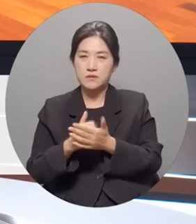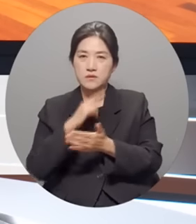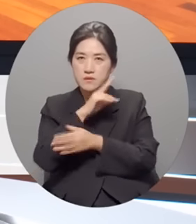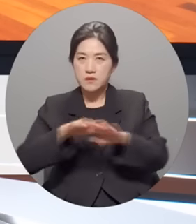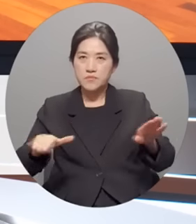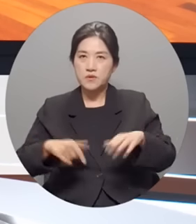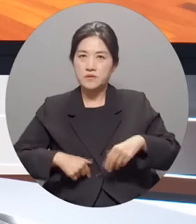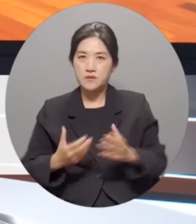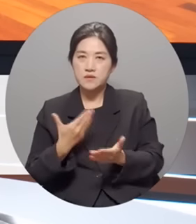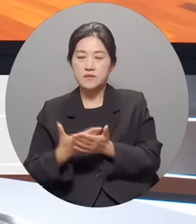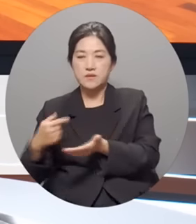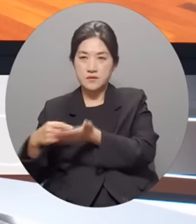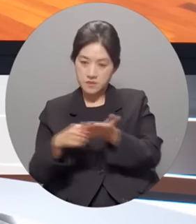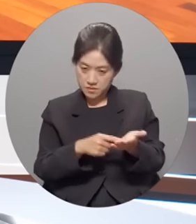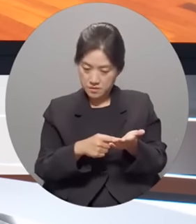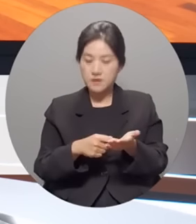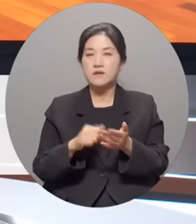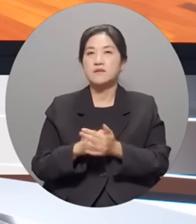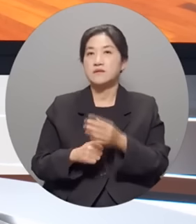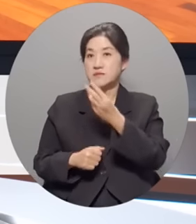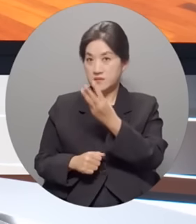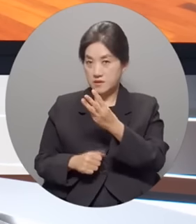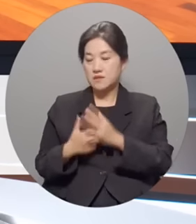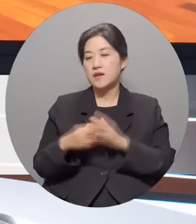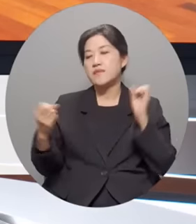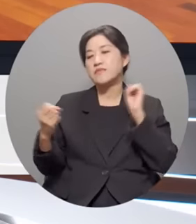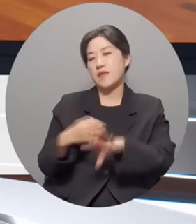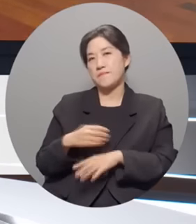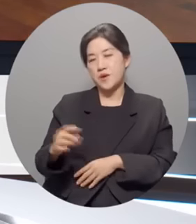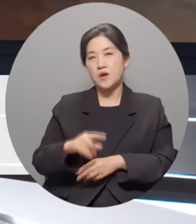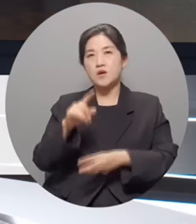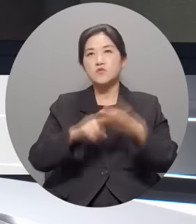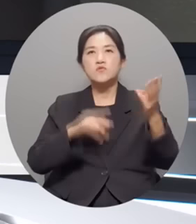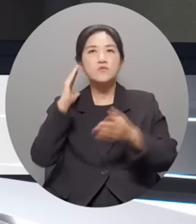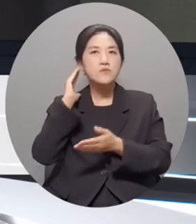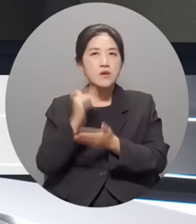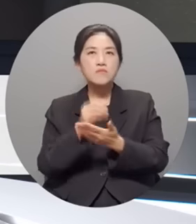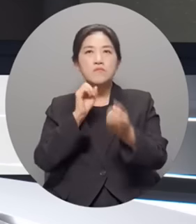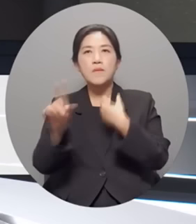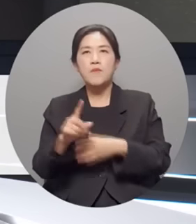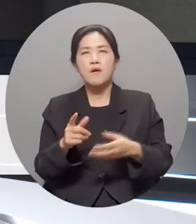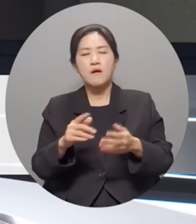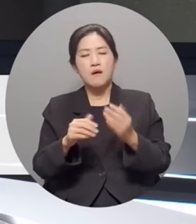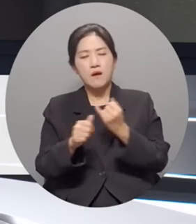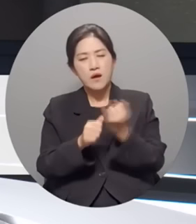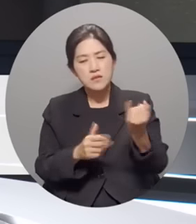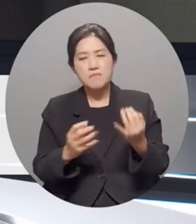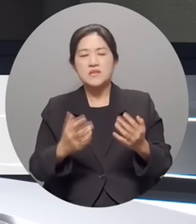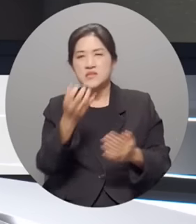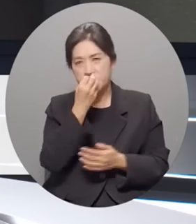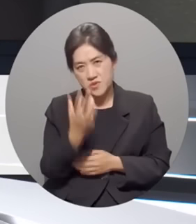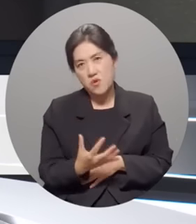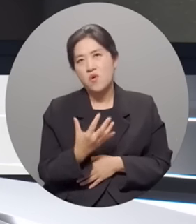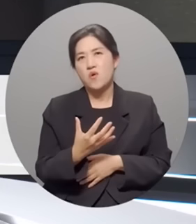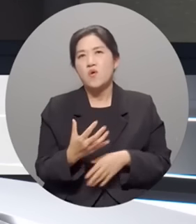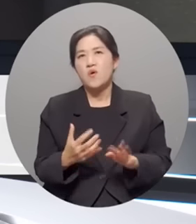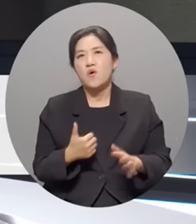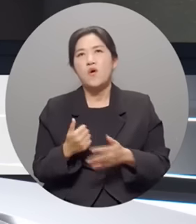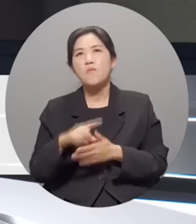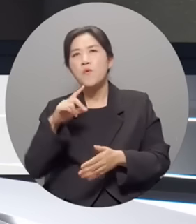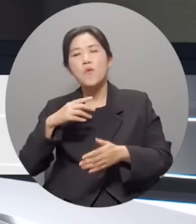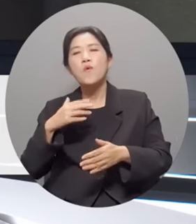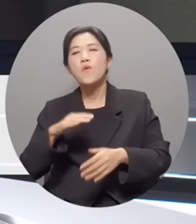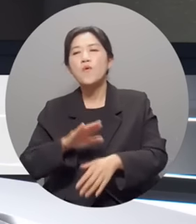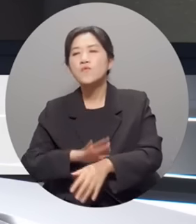대통령의 답은 이랬습니다 아내가 많이 힘들어하고 있다 누가 어떤 잘못을 했고 뭐가 문제인지 적어서